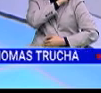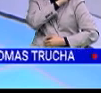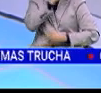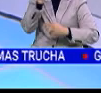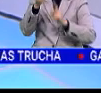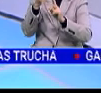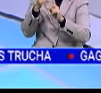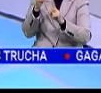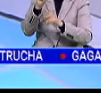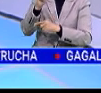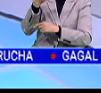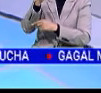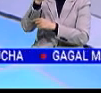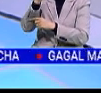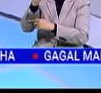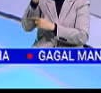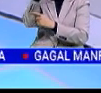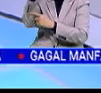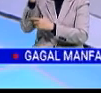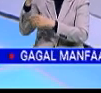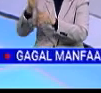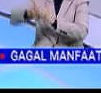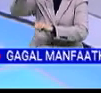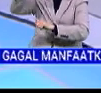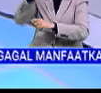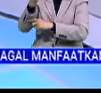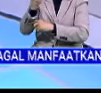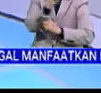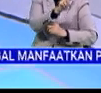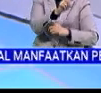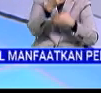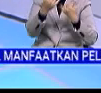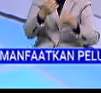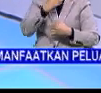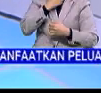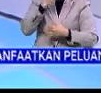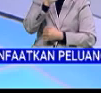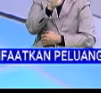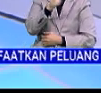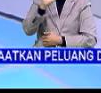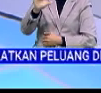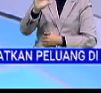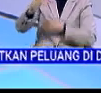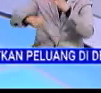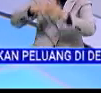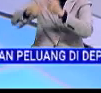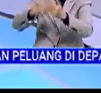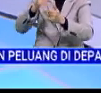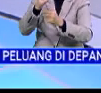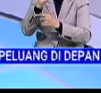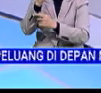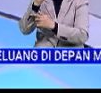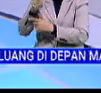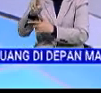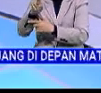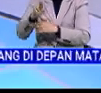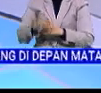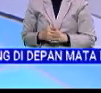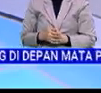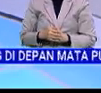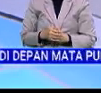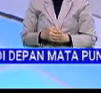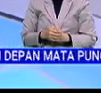FC Thomas Truka selepas kemenangan 2-1 ke atas Perak FC dalam aksi Liga Super di Stadium Bandaraya semalam.